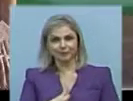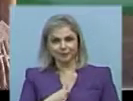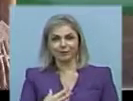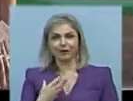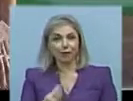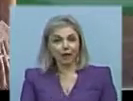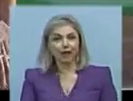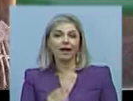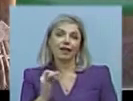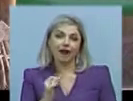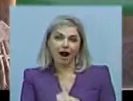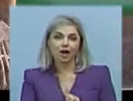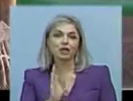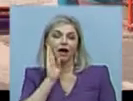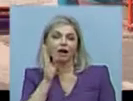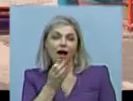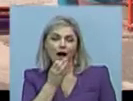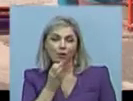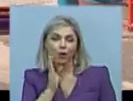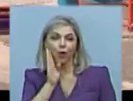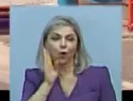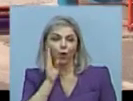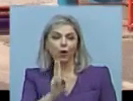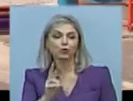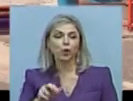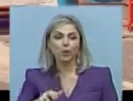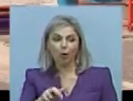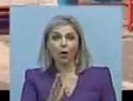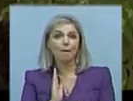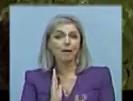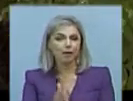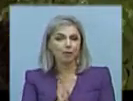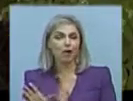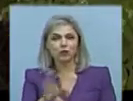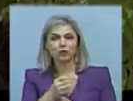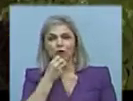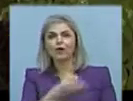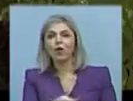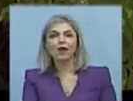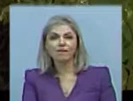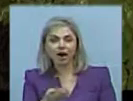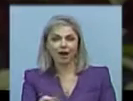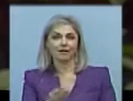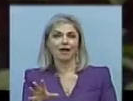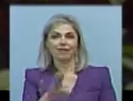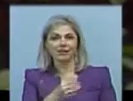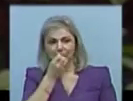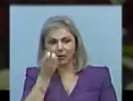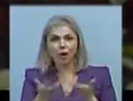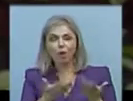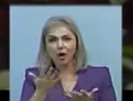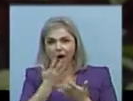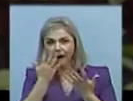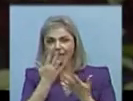І кожен ранок, хто приходить мимо, все це заливається водою, звісно, все благоухає,